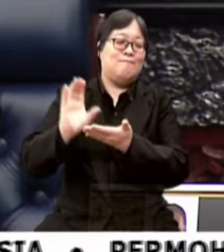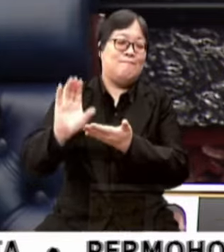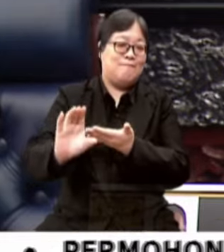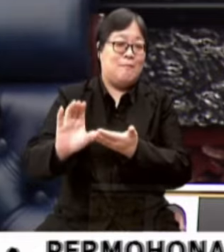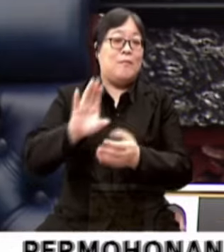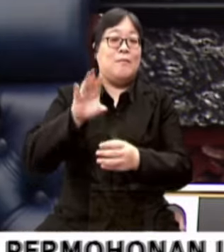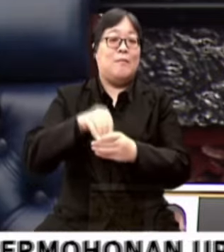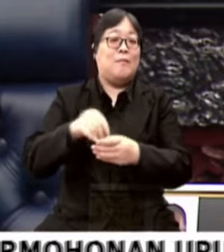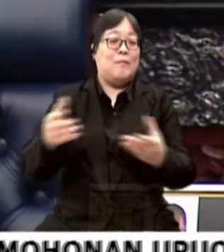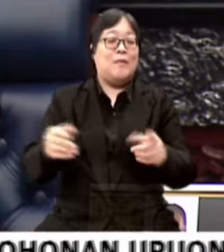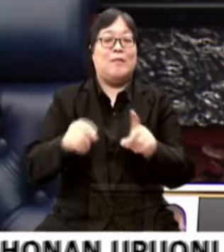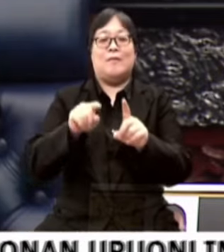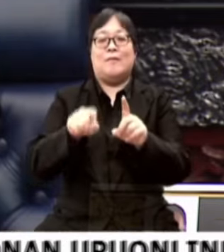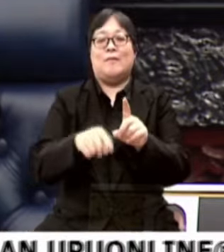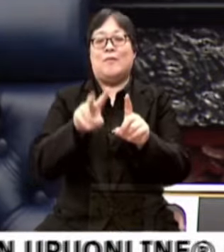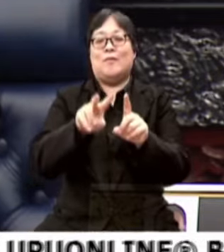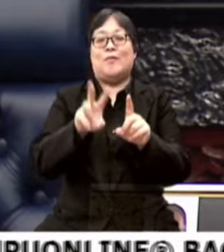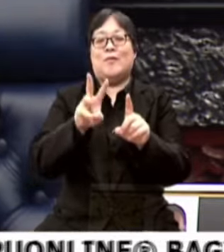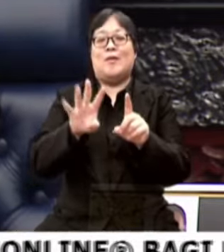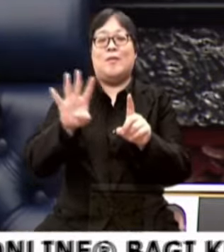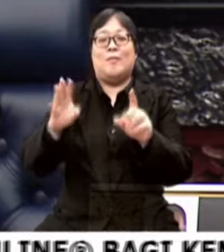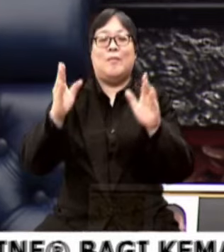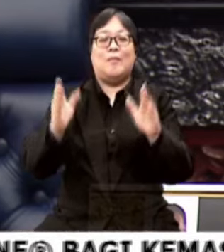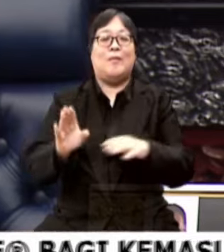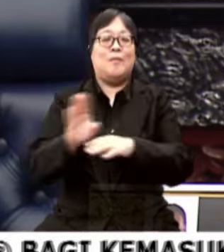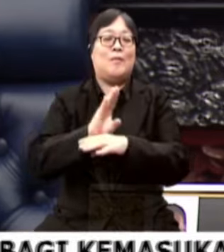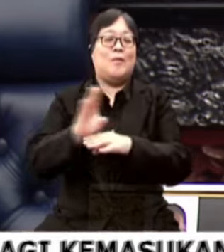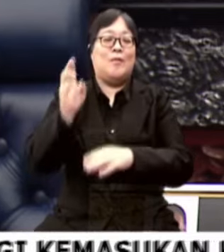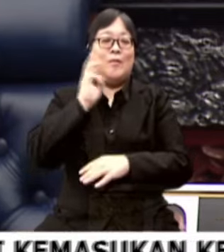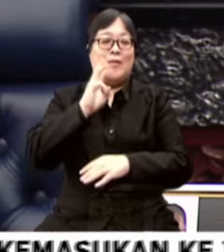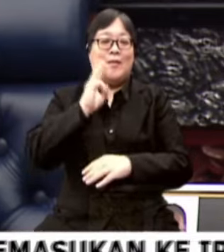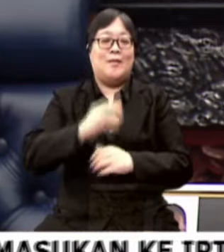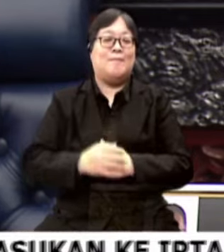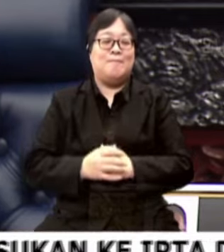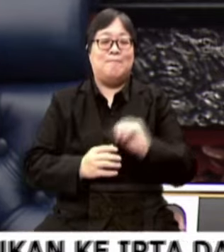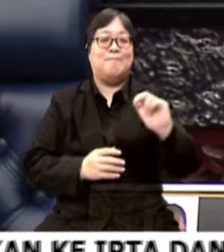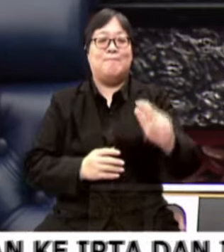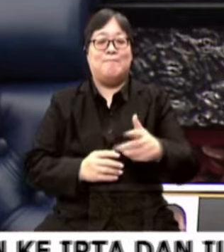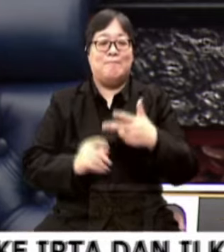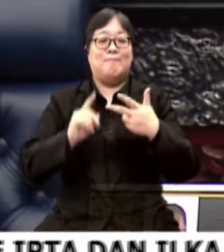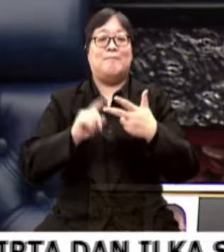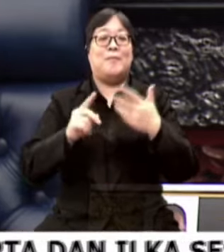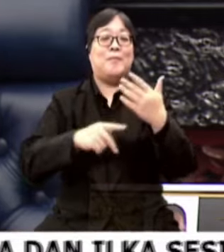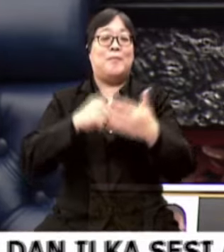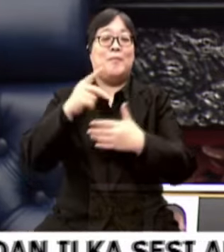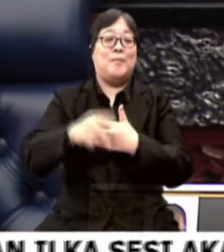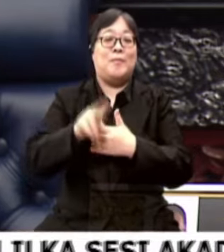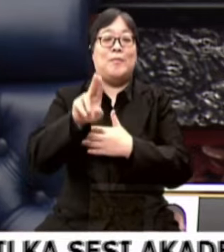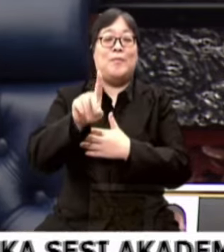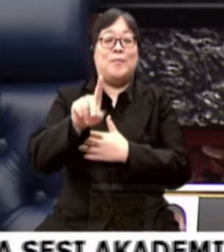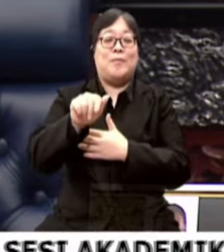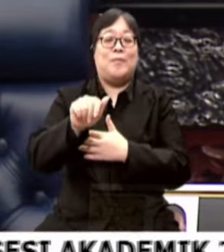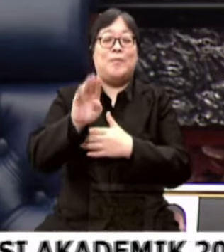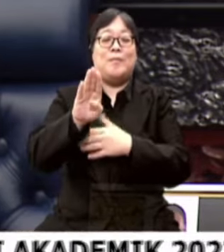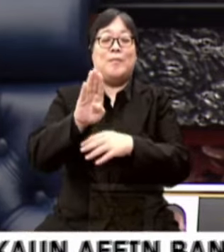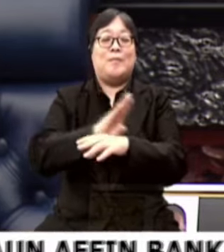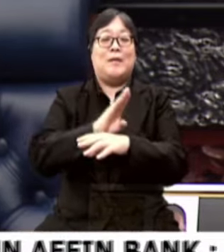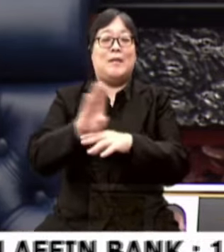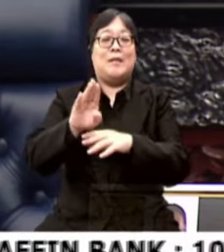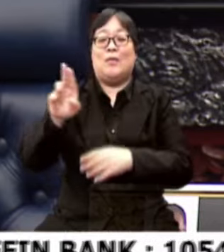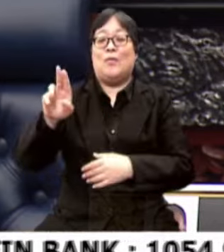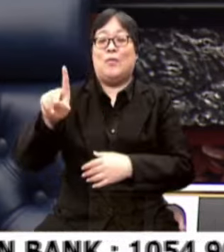melibatkan 1.264 Usahawan wanita yang ketiga program udah habis Nita oleh